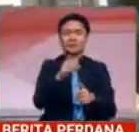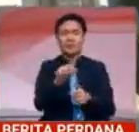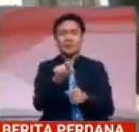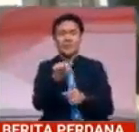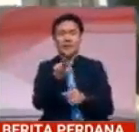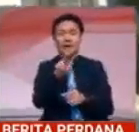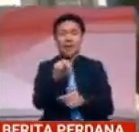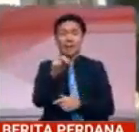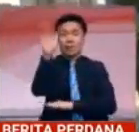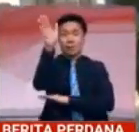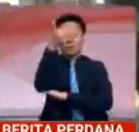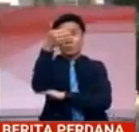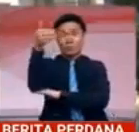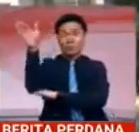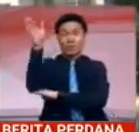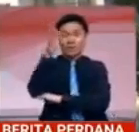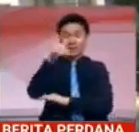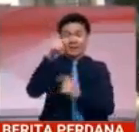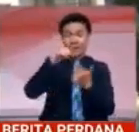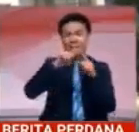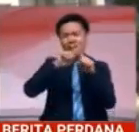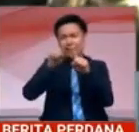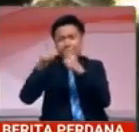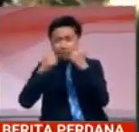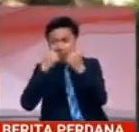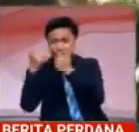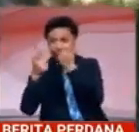beberapa pusat tumpuan pelancong. Pengarah